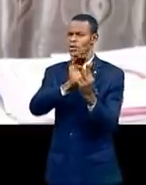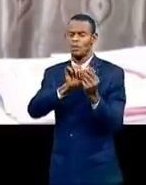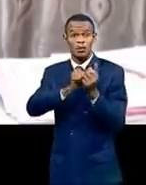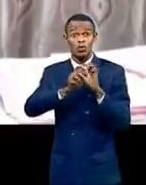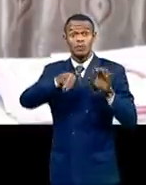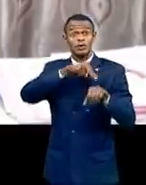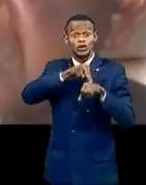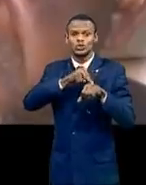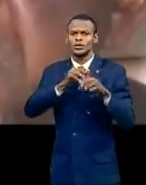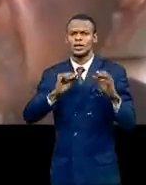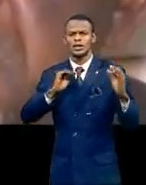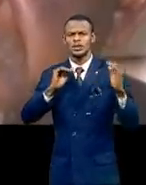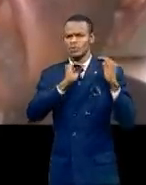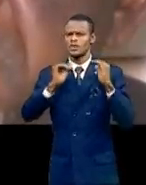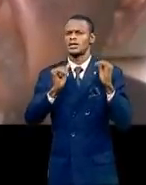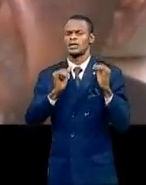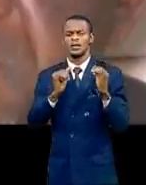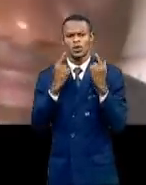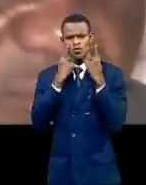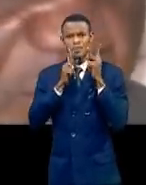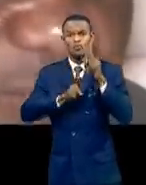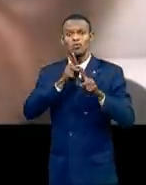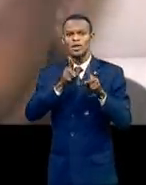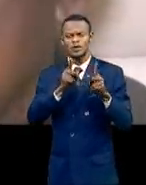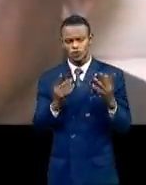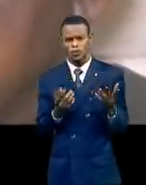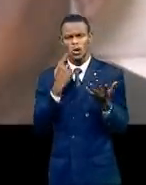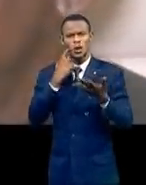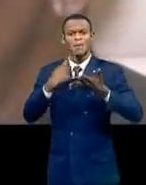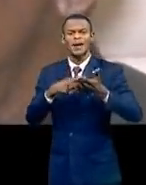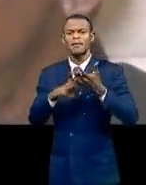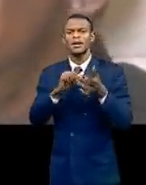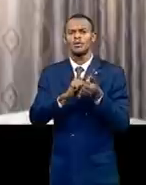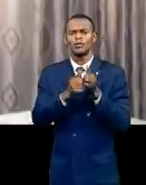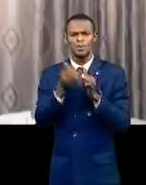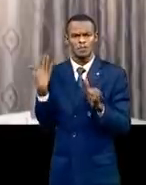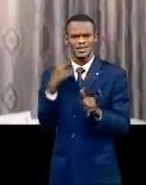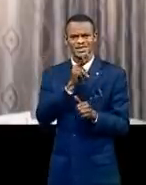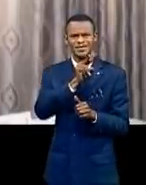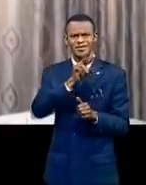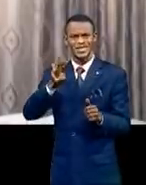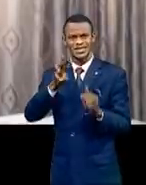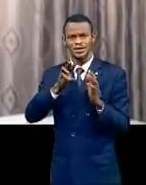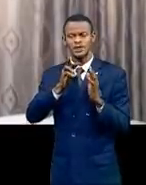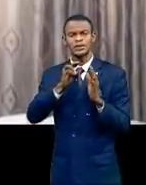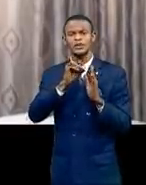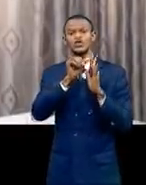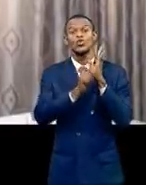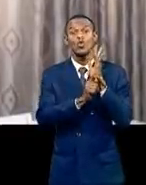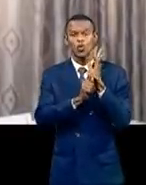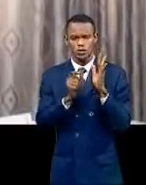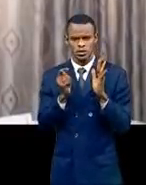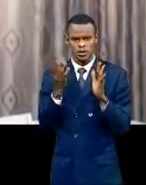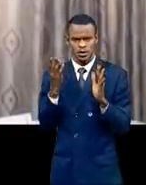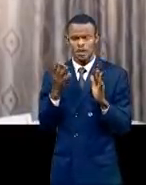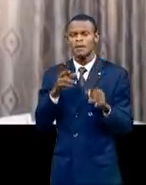population a été marqué notamment par la participation le 27 août 2021 du chef de l'État au